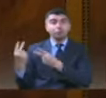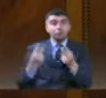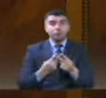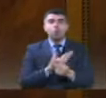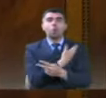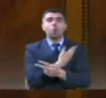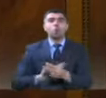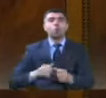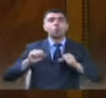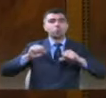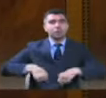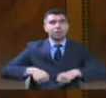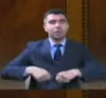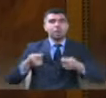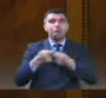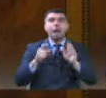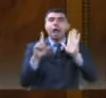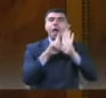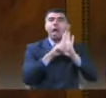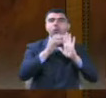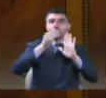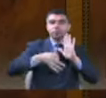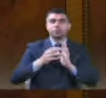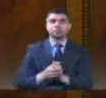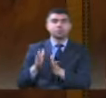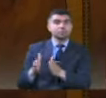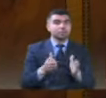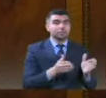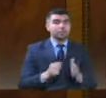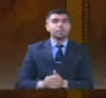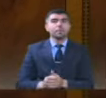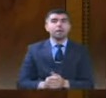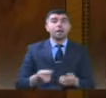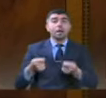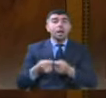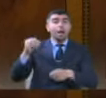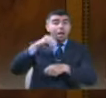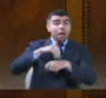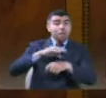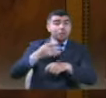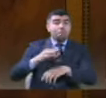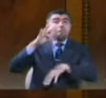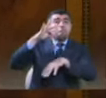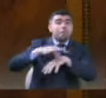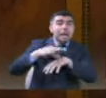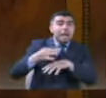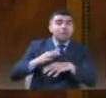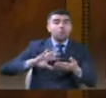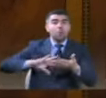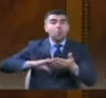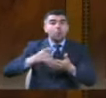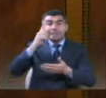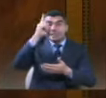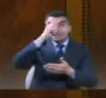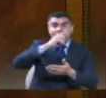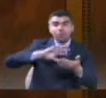كيضيعوا في الحقوق ديالهم إلا ما كملوش 3240 يوم. توسيع سلة علاجات التأمين الإجباري الأساسي على المرض التي